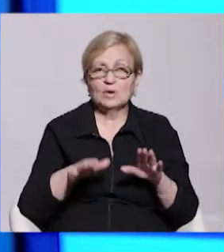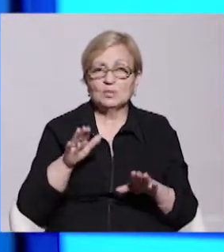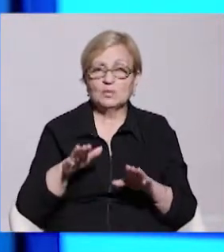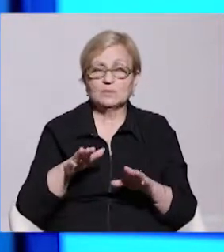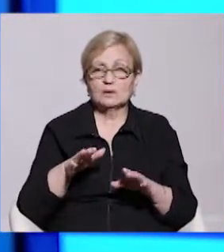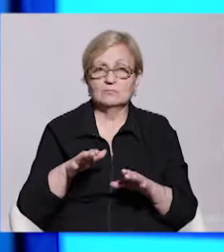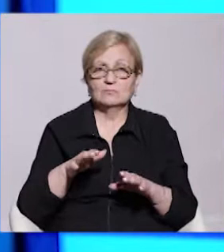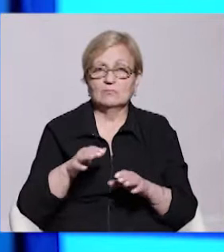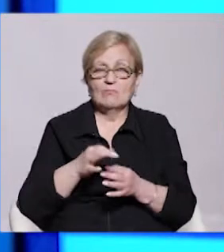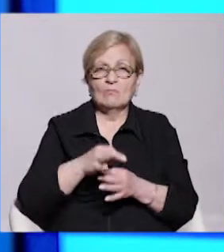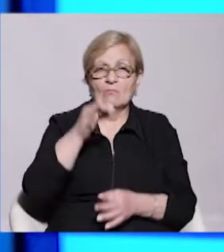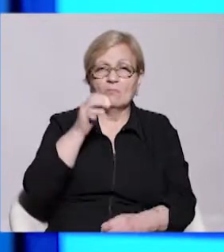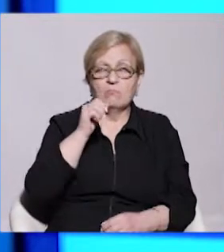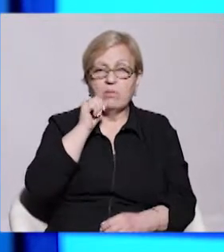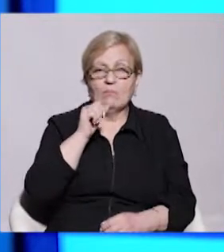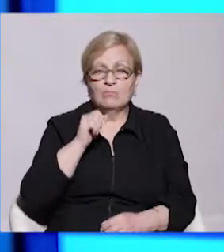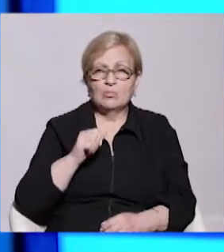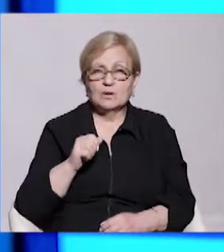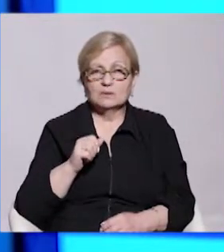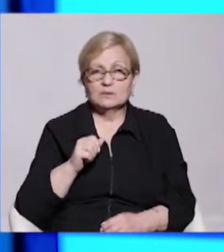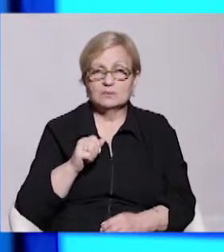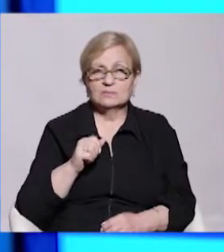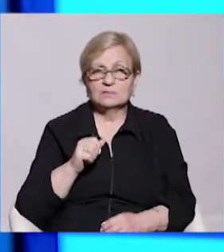კილოგრამ ბამბუკი